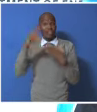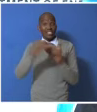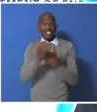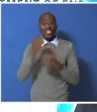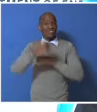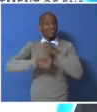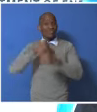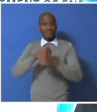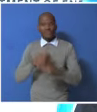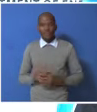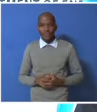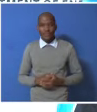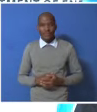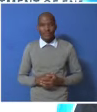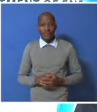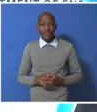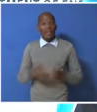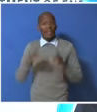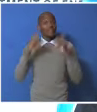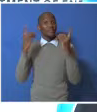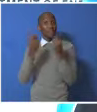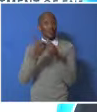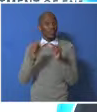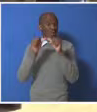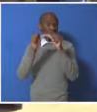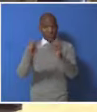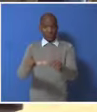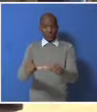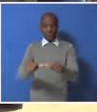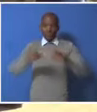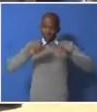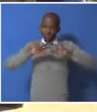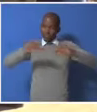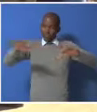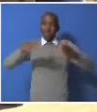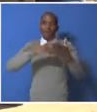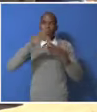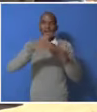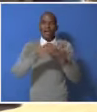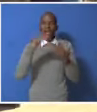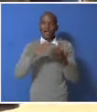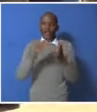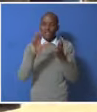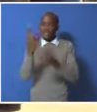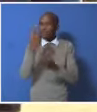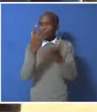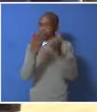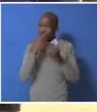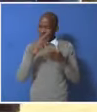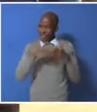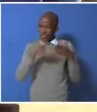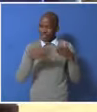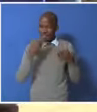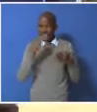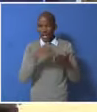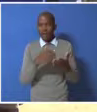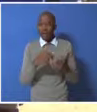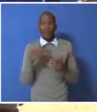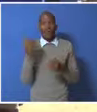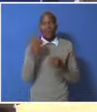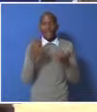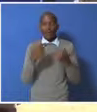le phata le tsweletse ka ditogamaano tsa go anamisa lenaneo le ikagile ka maduo le dikgwetlho tsa ditekateko